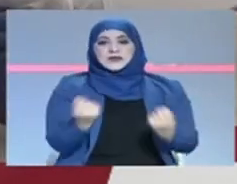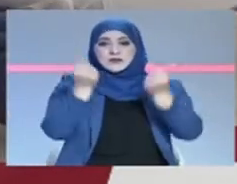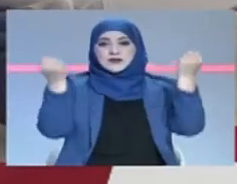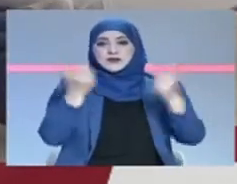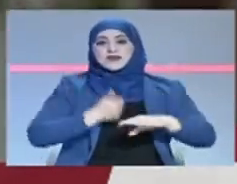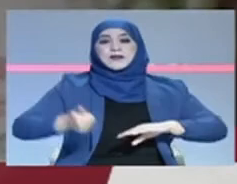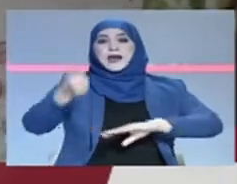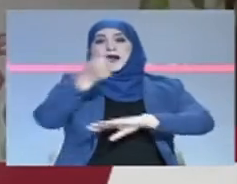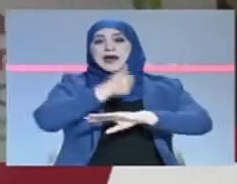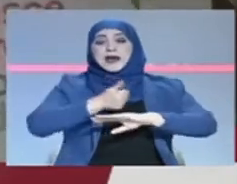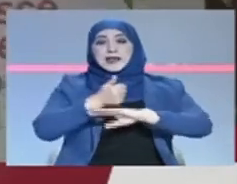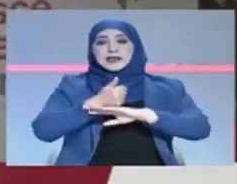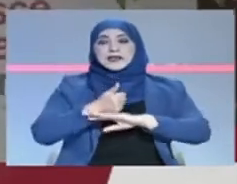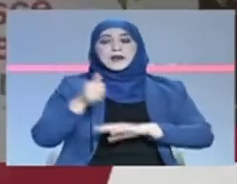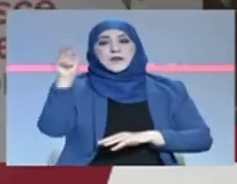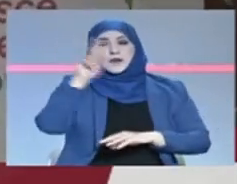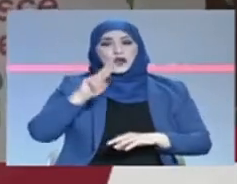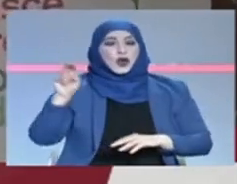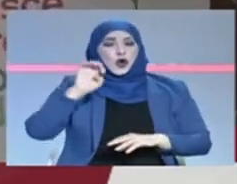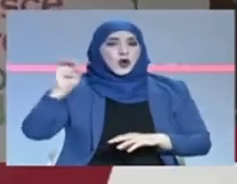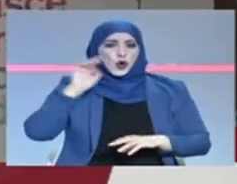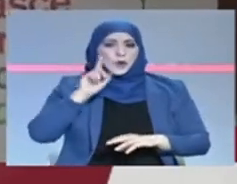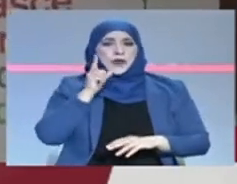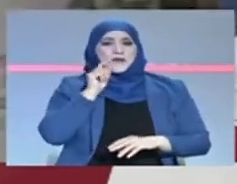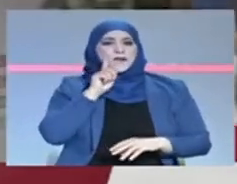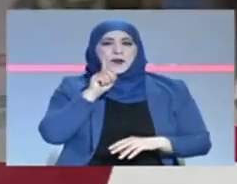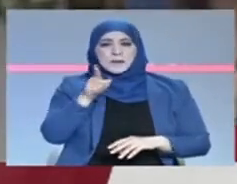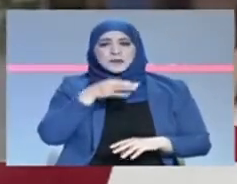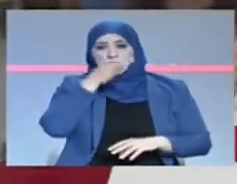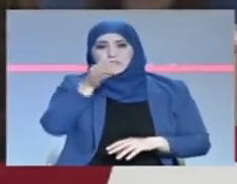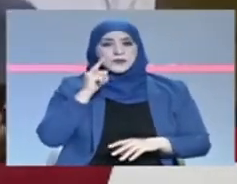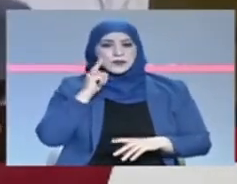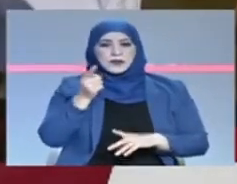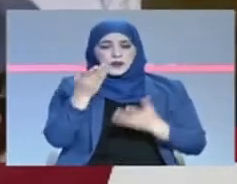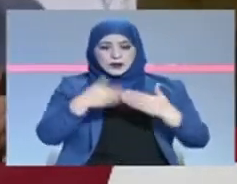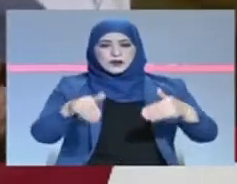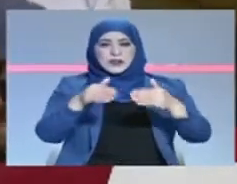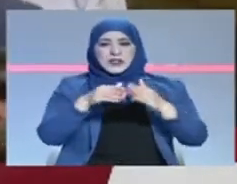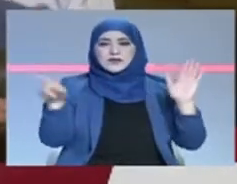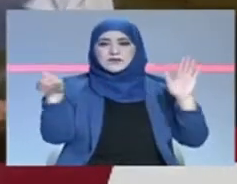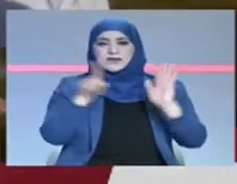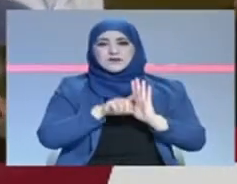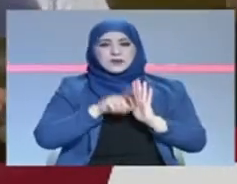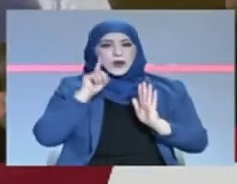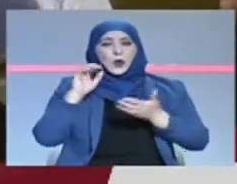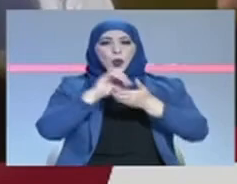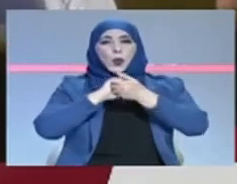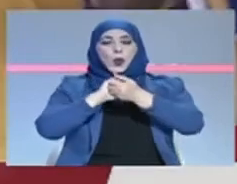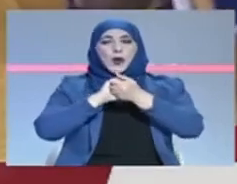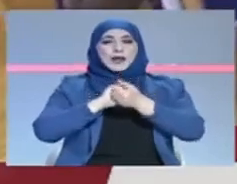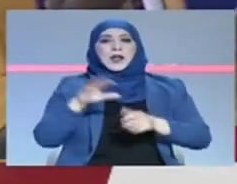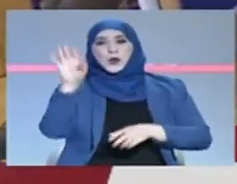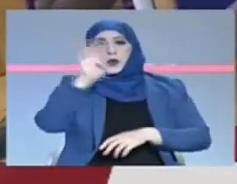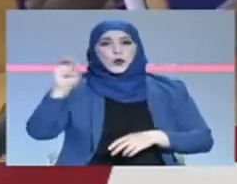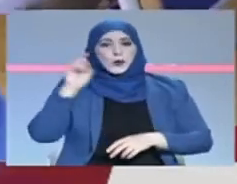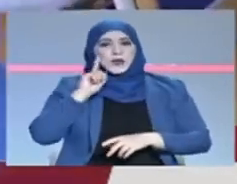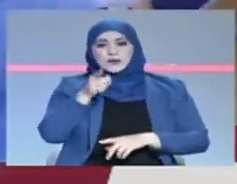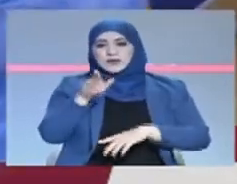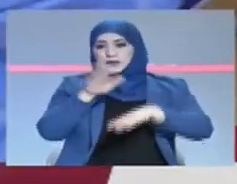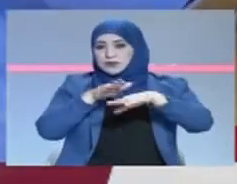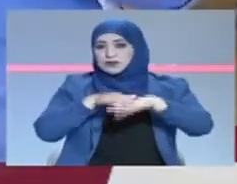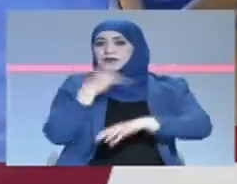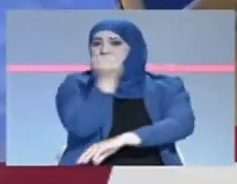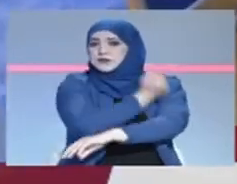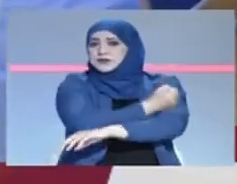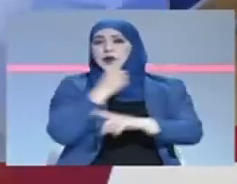رئيسة المفوضية الأوروبية أورسولا فون دير لاين إنها مظهر مؤثر للوحدة الأوروبية، مشيرة إلى أن التطعيم هو